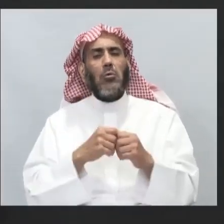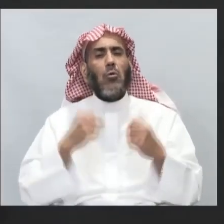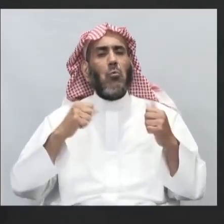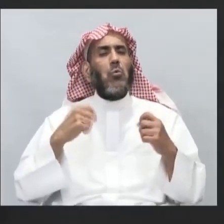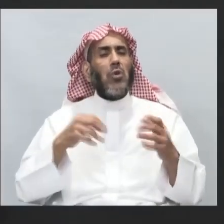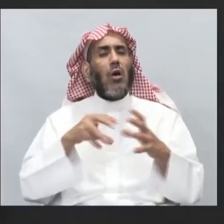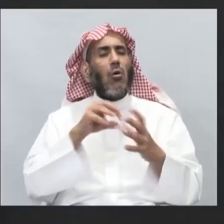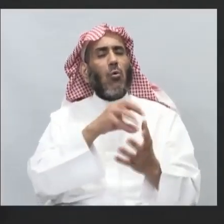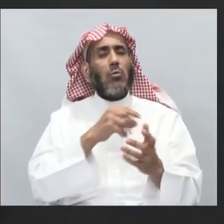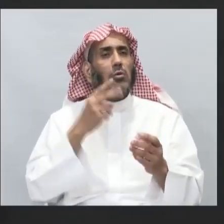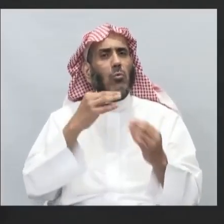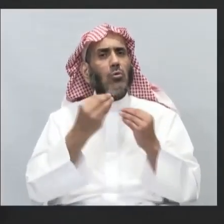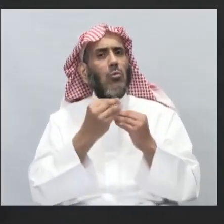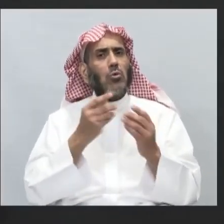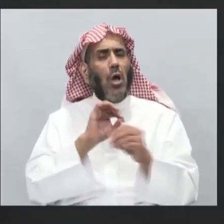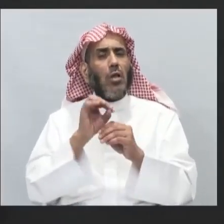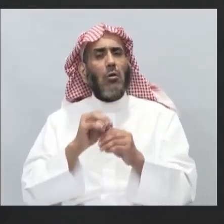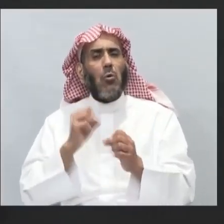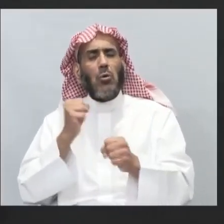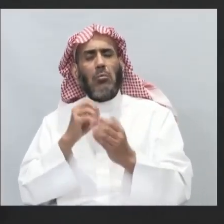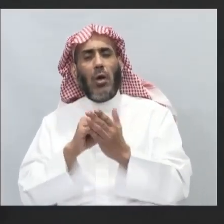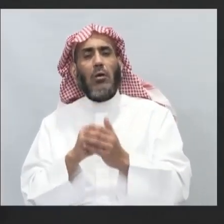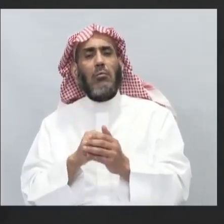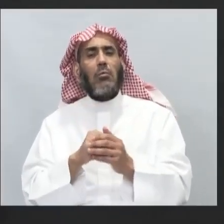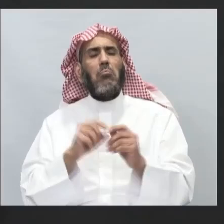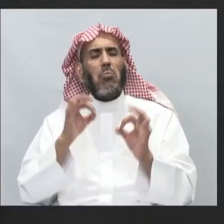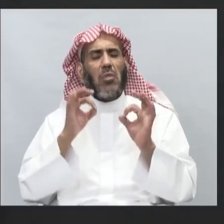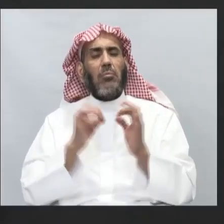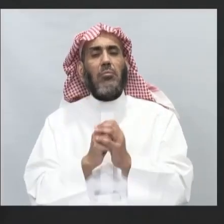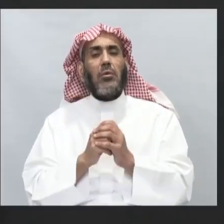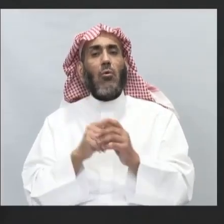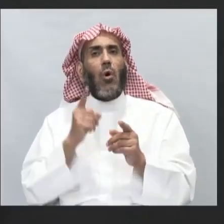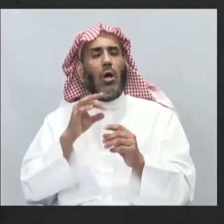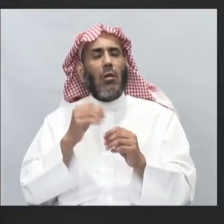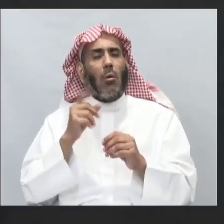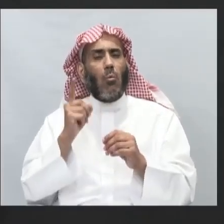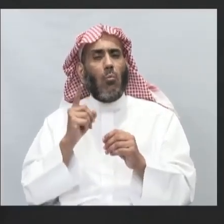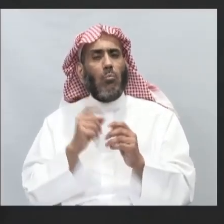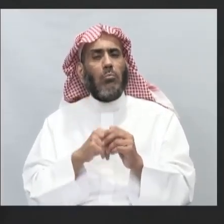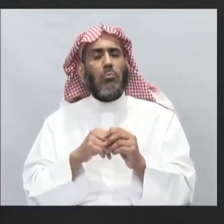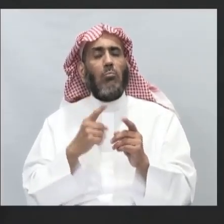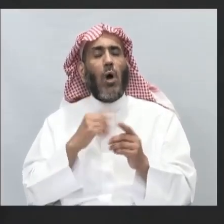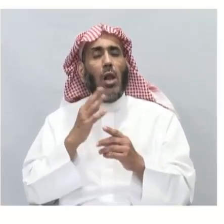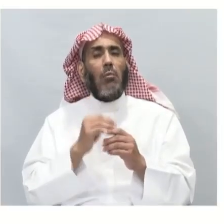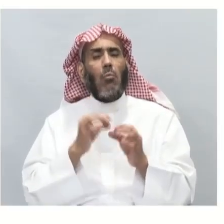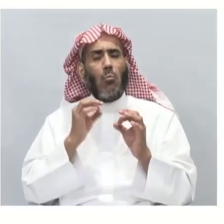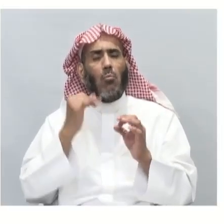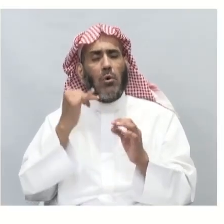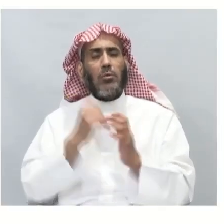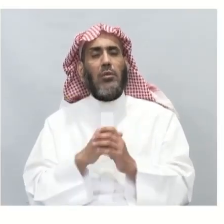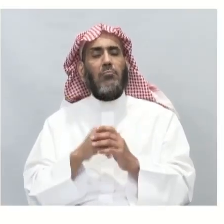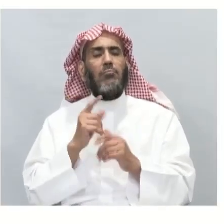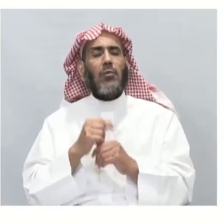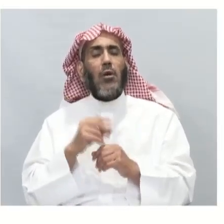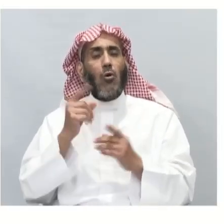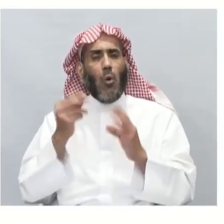لسماع التوجيهات التي تاتيك وتطبيقها كذلك بحذافيرها وهذا امر يعني اتمنى ان تغفله اذا